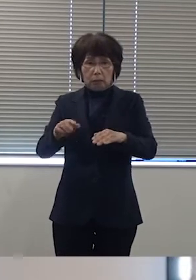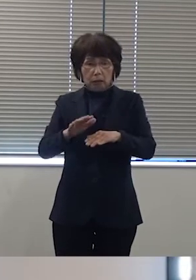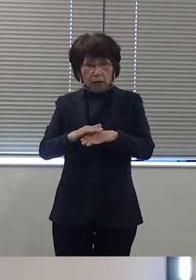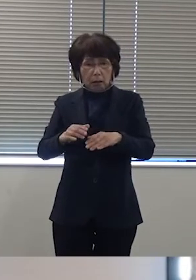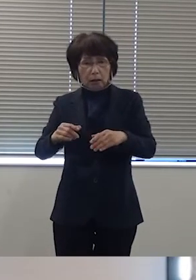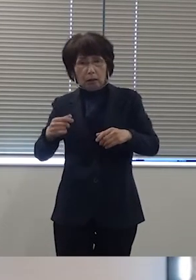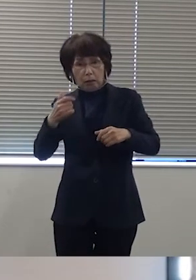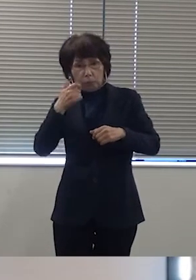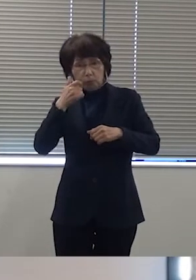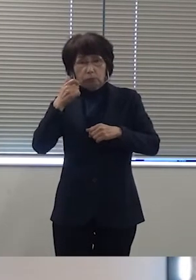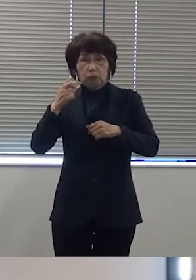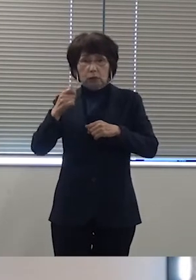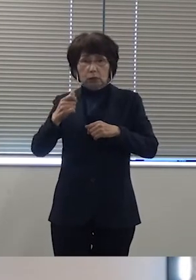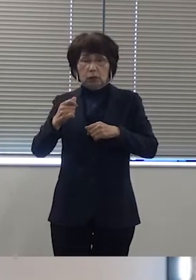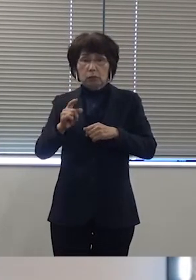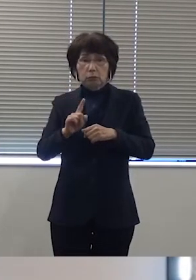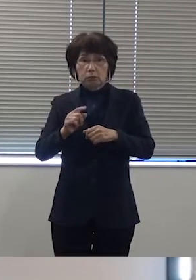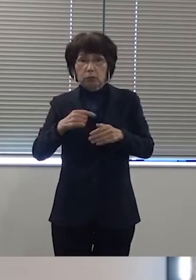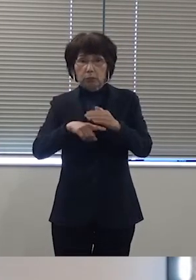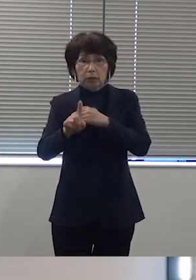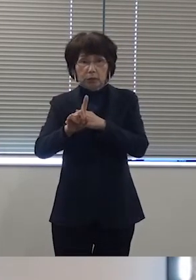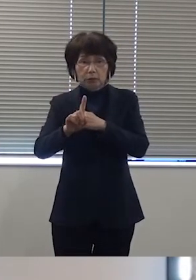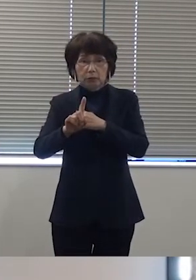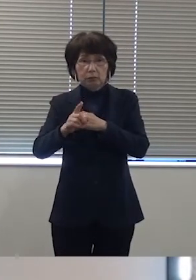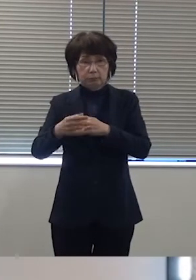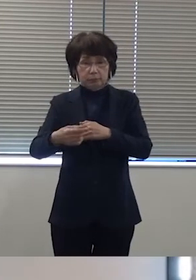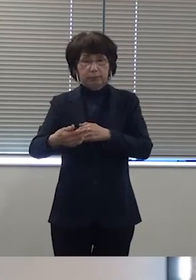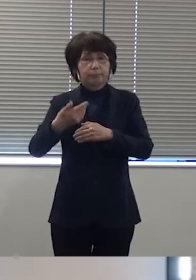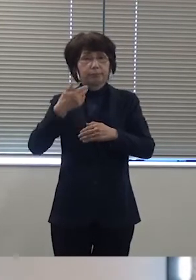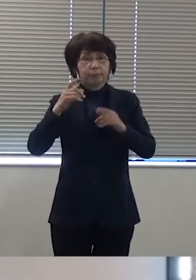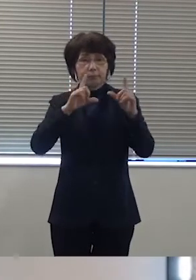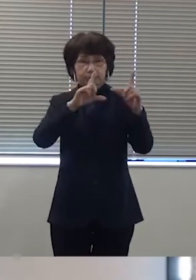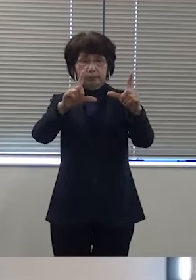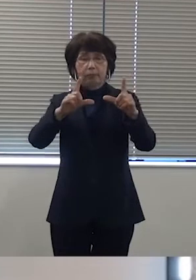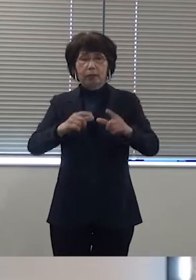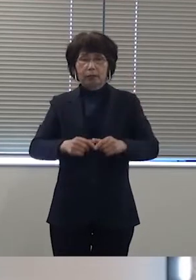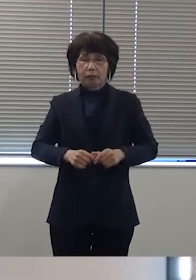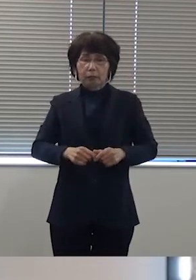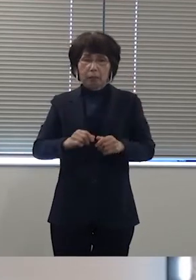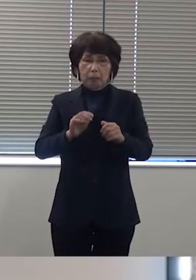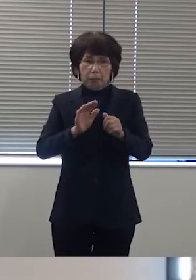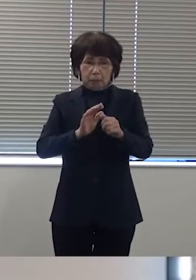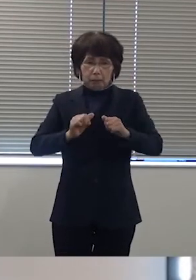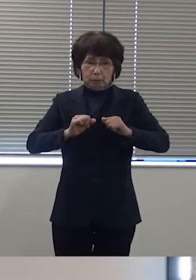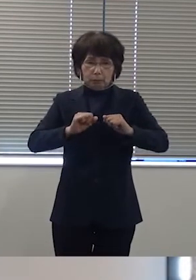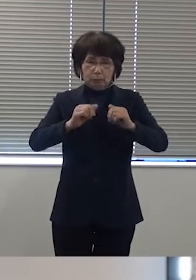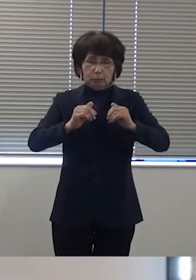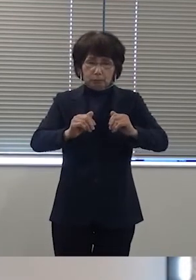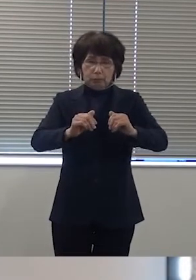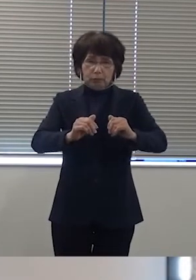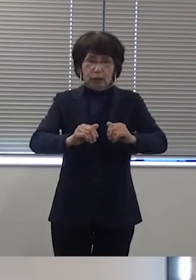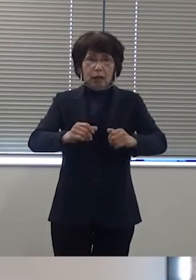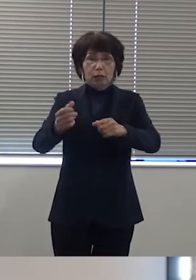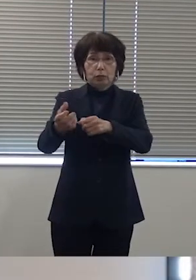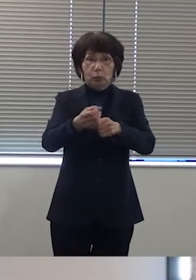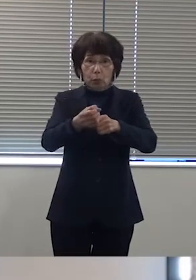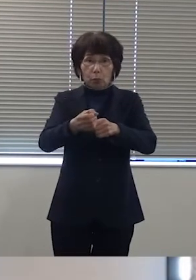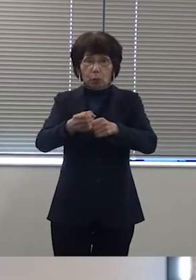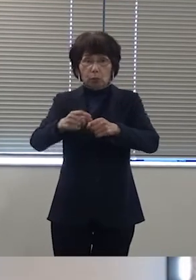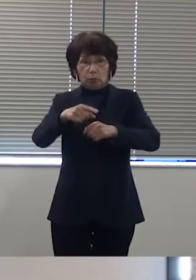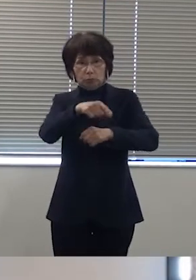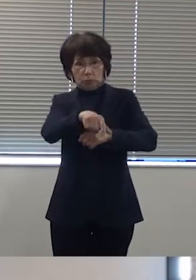防とか水道とかも個別に組み上がってますので、手をこまねいたわけではないんですけど、受援